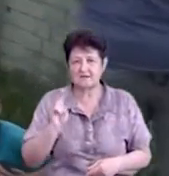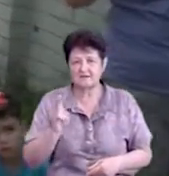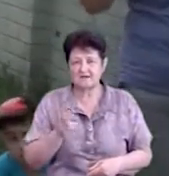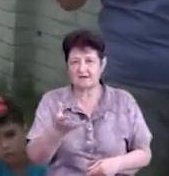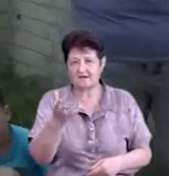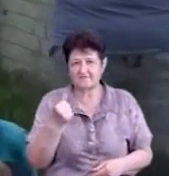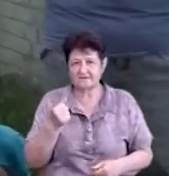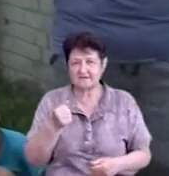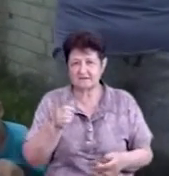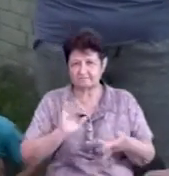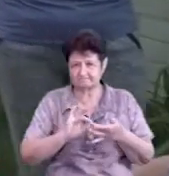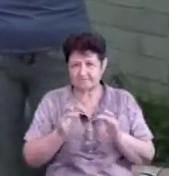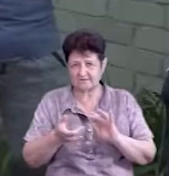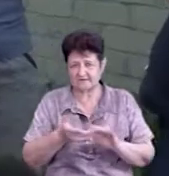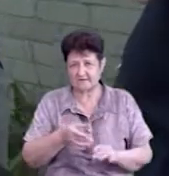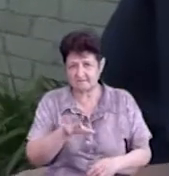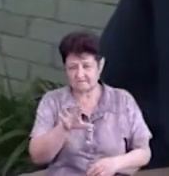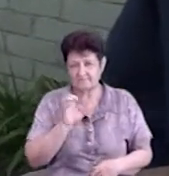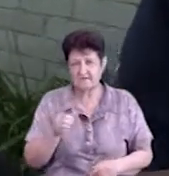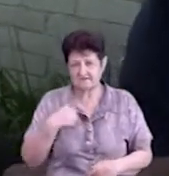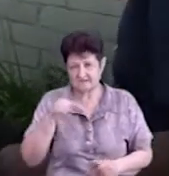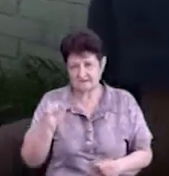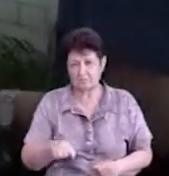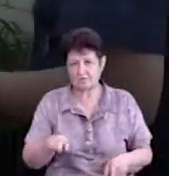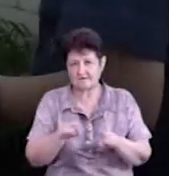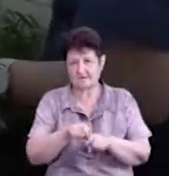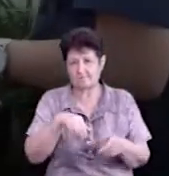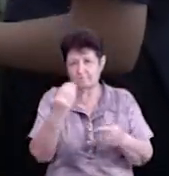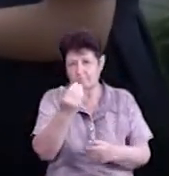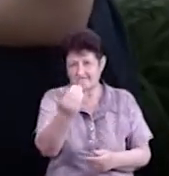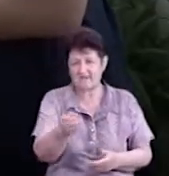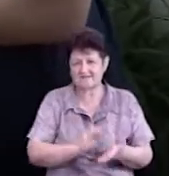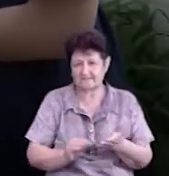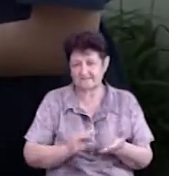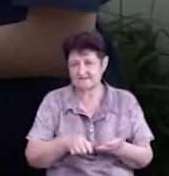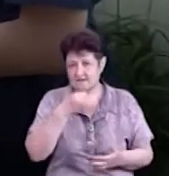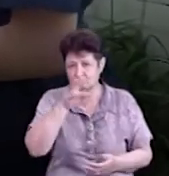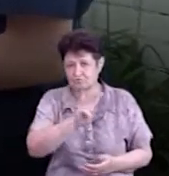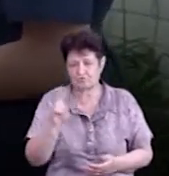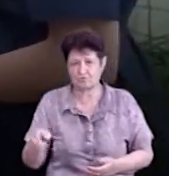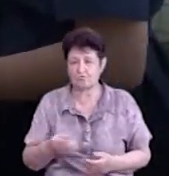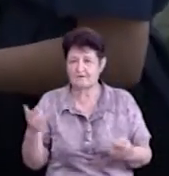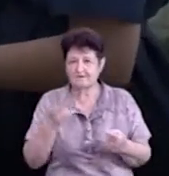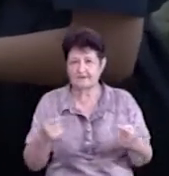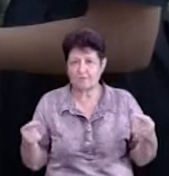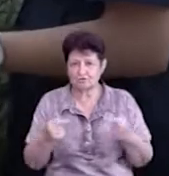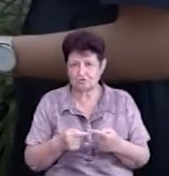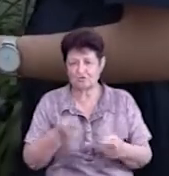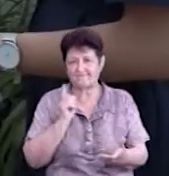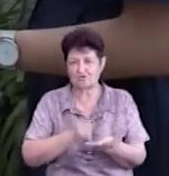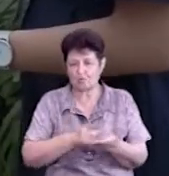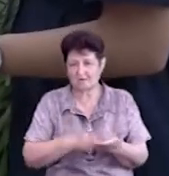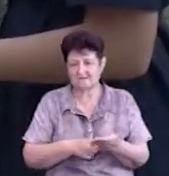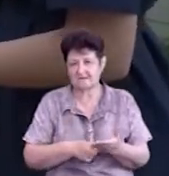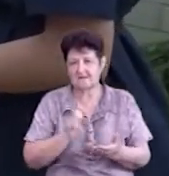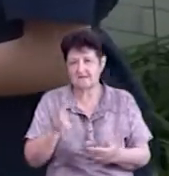пост, притягнути до якоїсь хоч відповідальності. Це я могла так же і вас написати, і вас, і будь-кого. Це треба встановити, доказати,